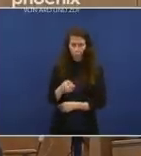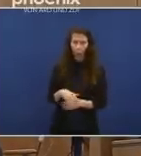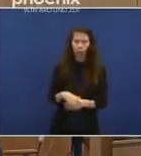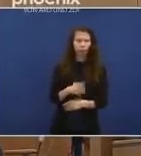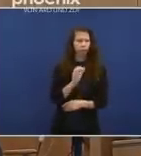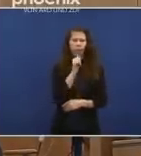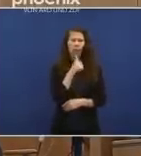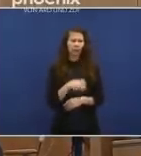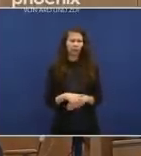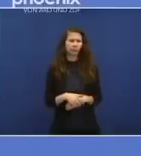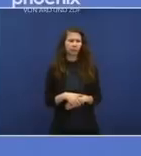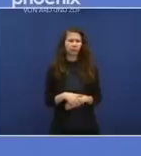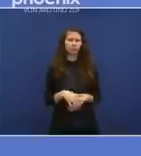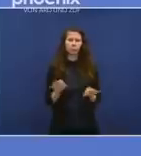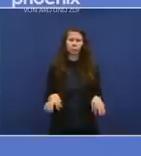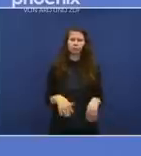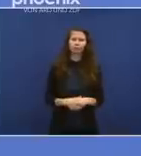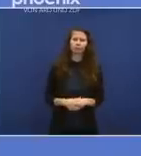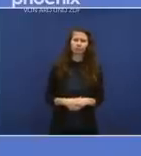habe ich nicht. Gut.